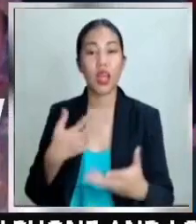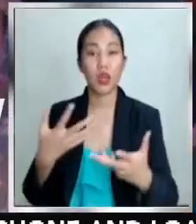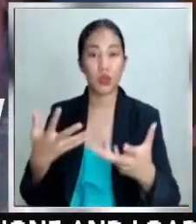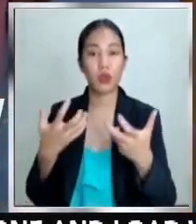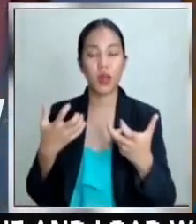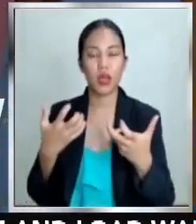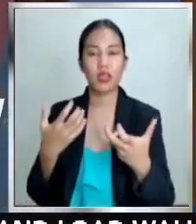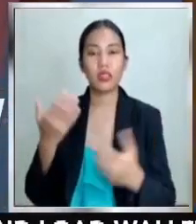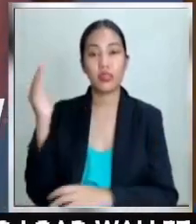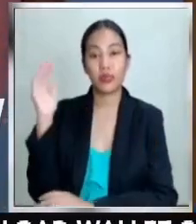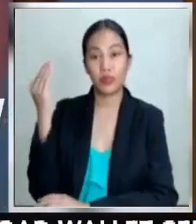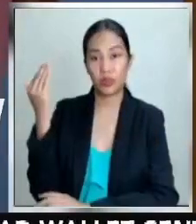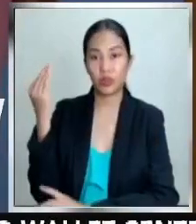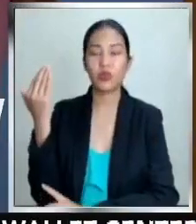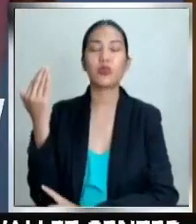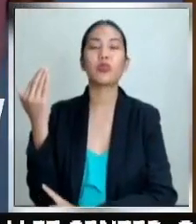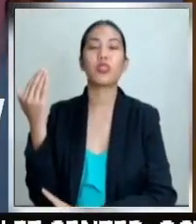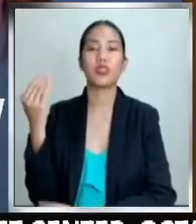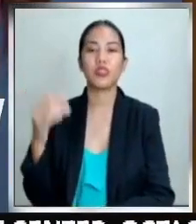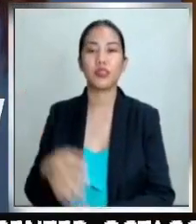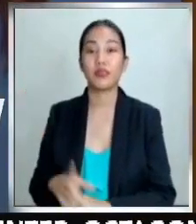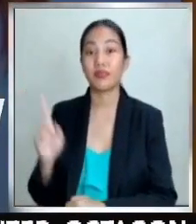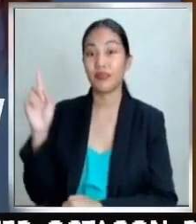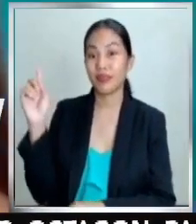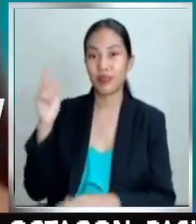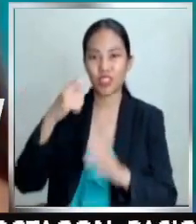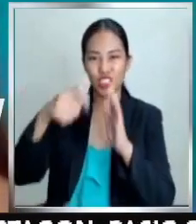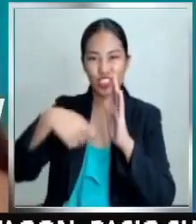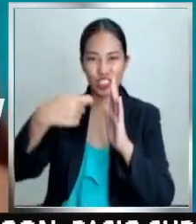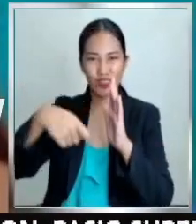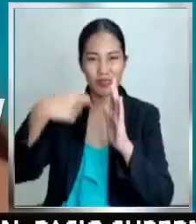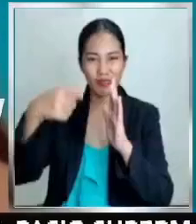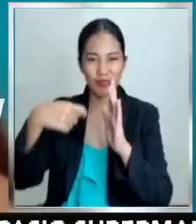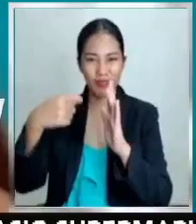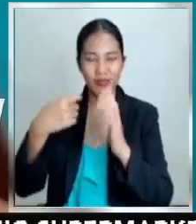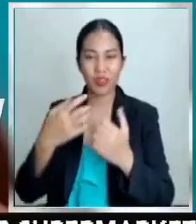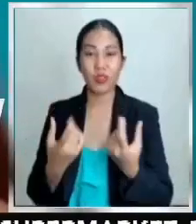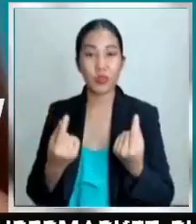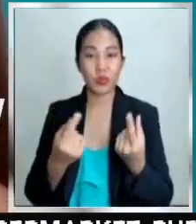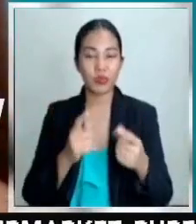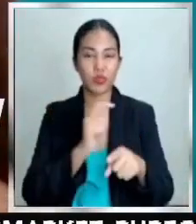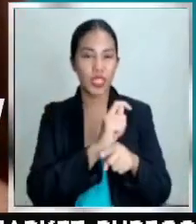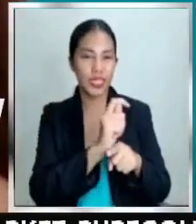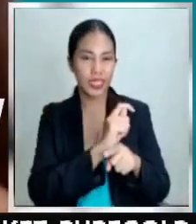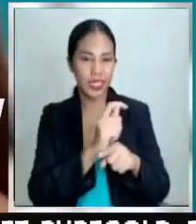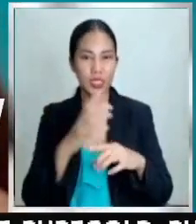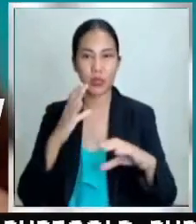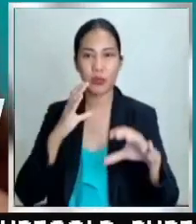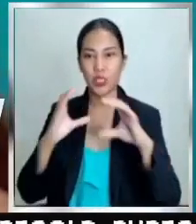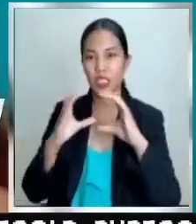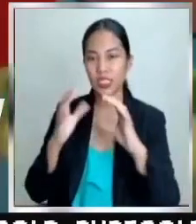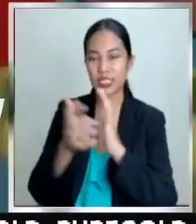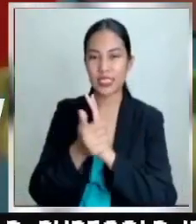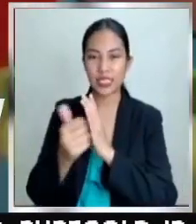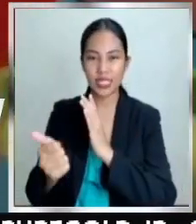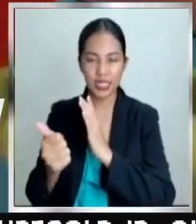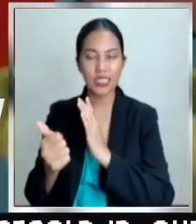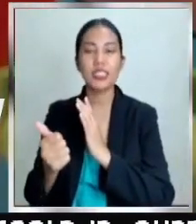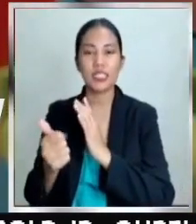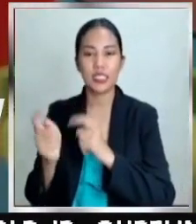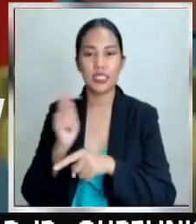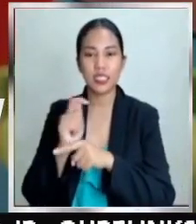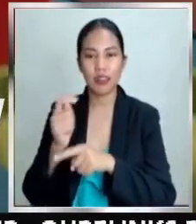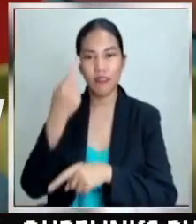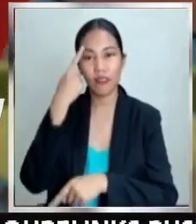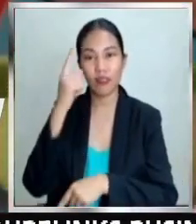magandang Dilag, busy raw si Herlyn sa kanyang pasarela trainings at communication skills para sa Miss Grand Philippines.